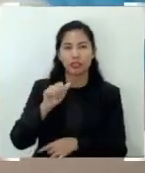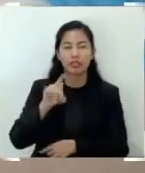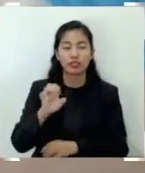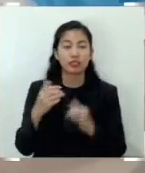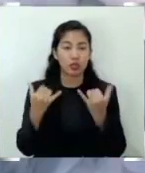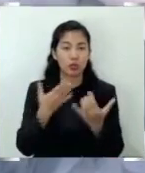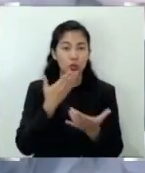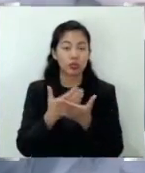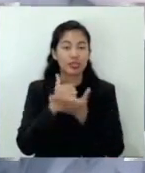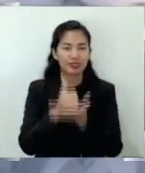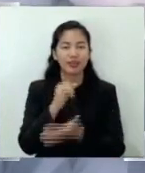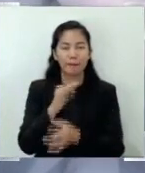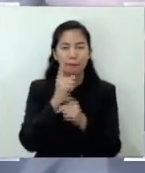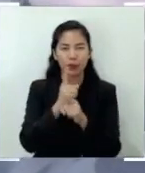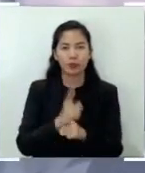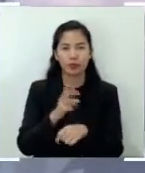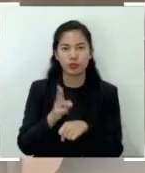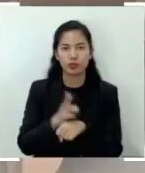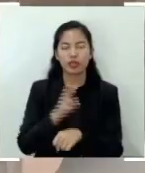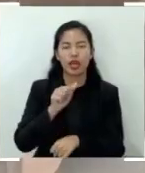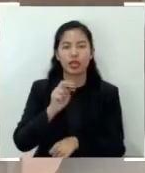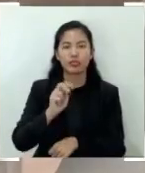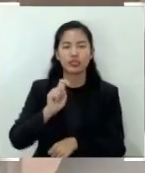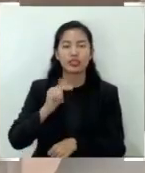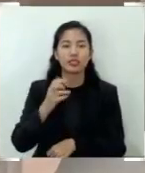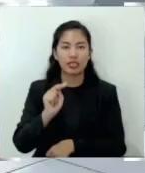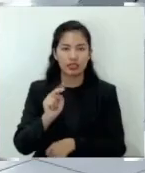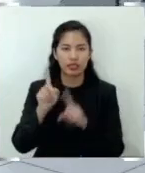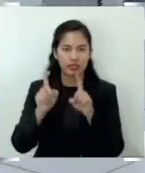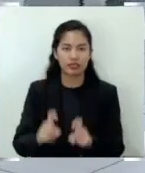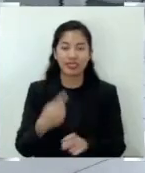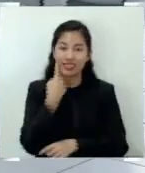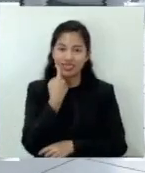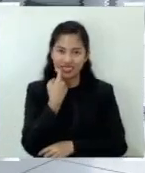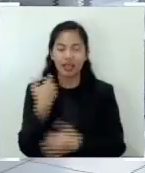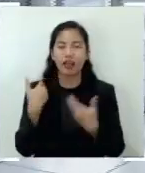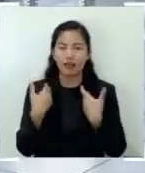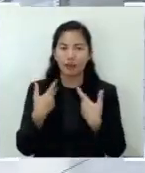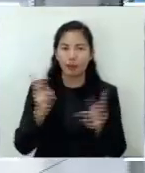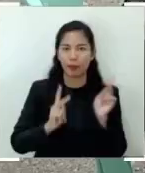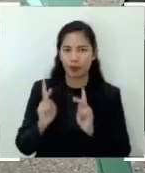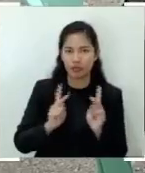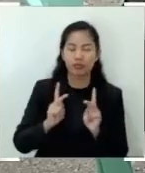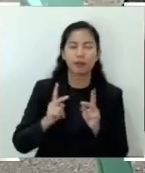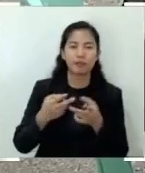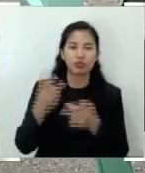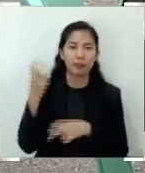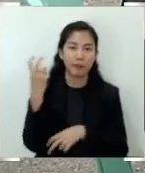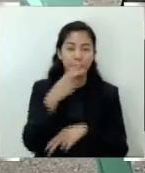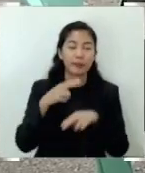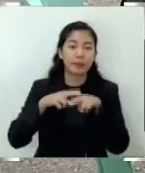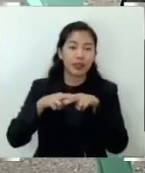na pasahero sa PNR sa Tutuban Station ang nasalang sa voluntary antigen test. 3 sa kanila, nagpositibo. Payo ng